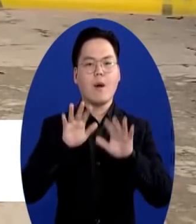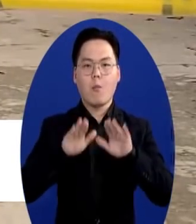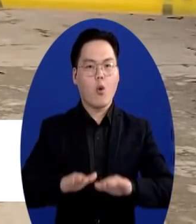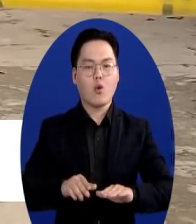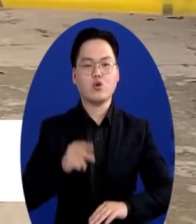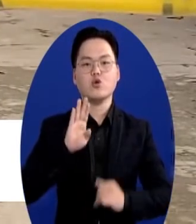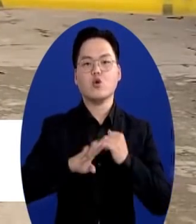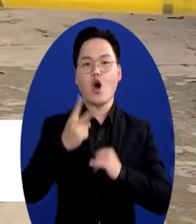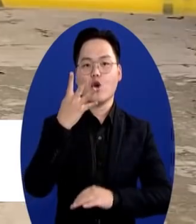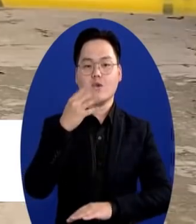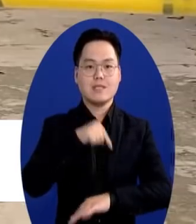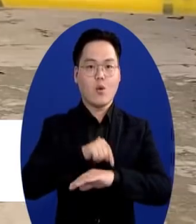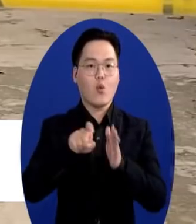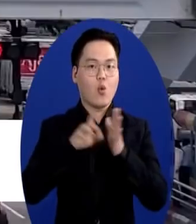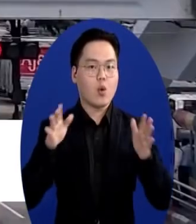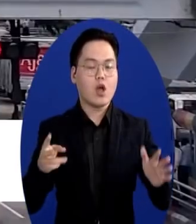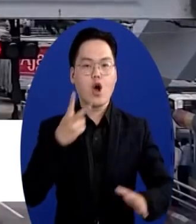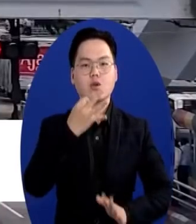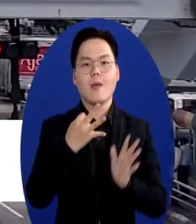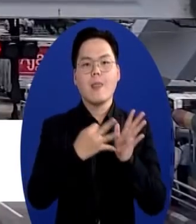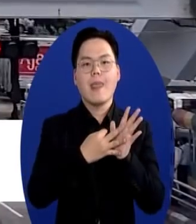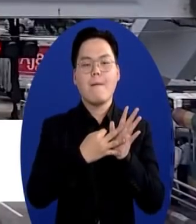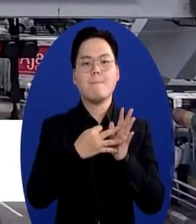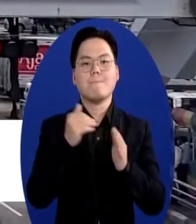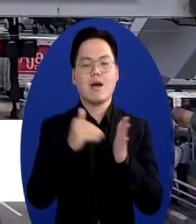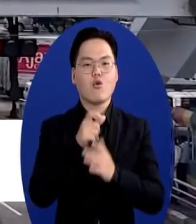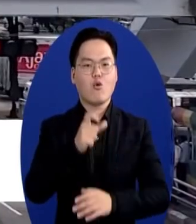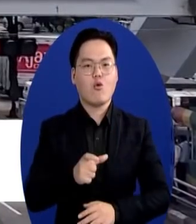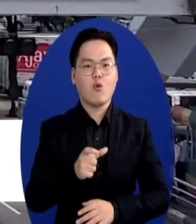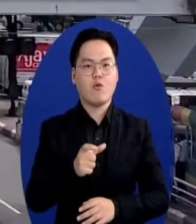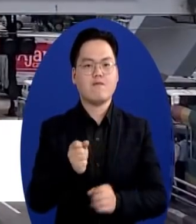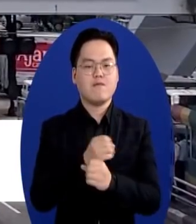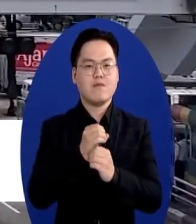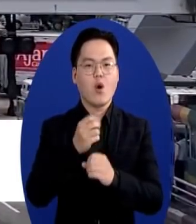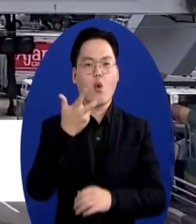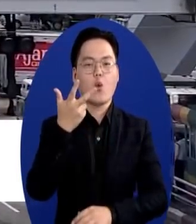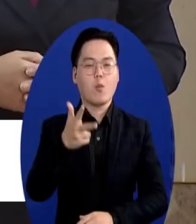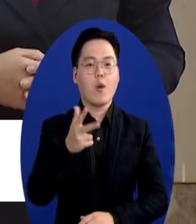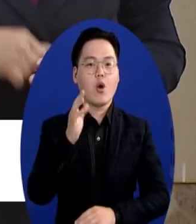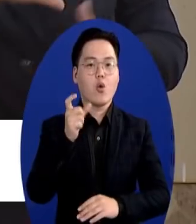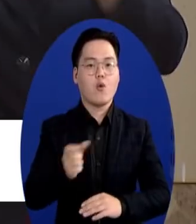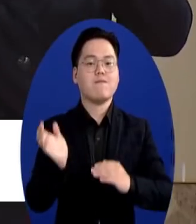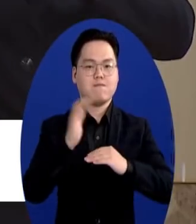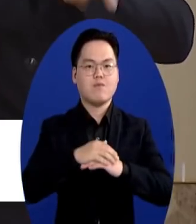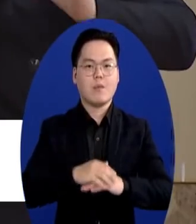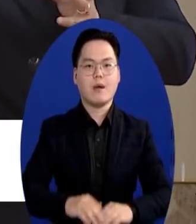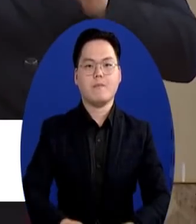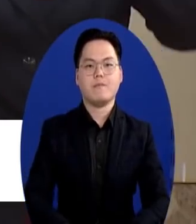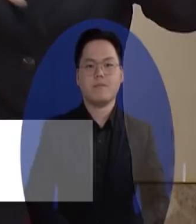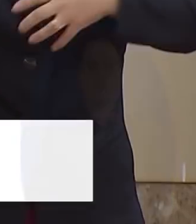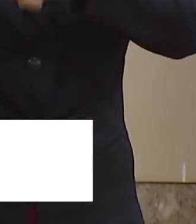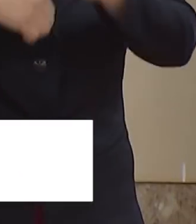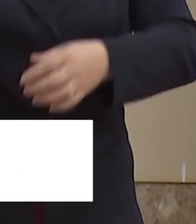Сүүлийн 24 цагийн хугацаанд 208 мянган хүн шинээр халдвар авч 3000 гаруй хүн эндсэн байна. Дэлхийн нийтэд бол энтхэг